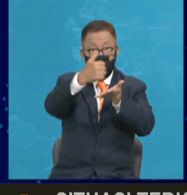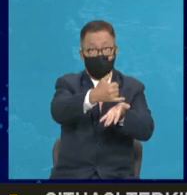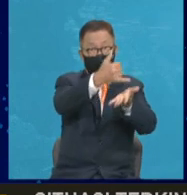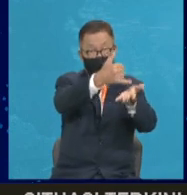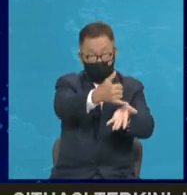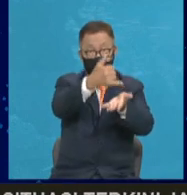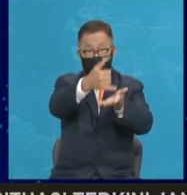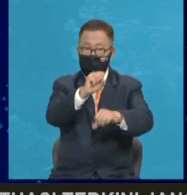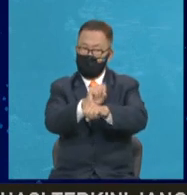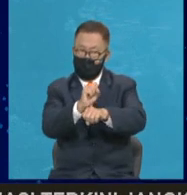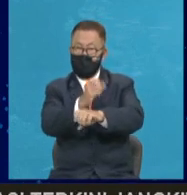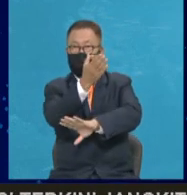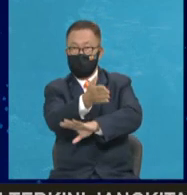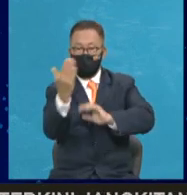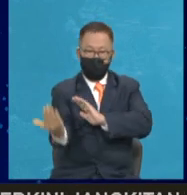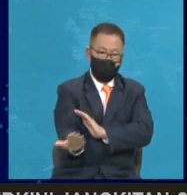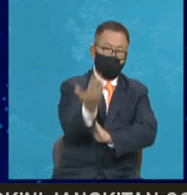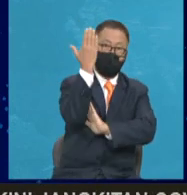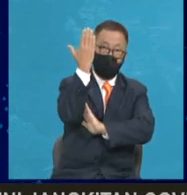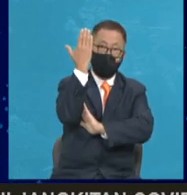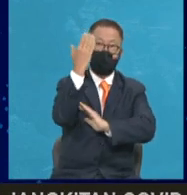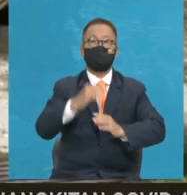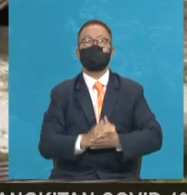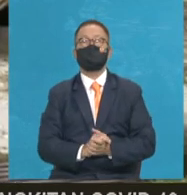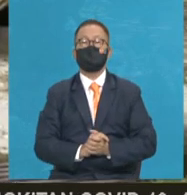di bawah Project berkenaan pagi tadi